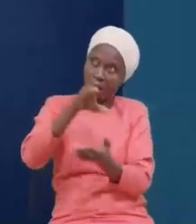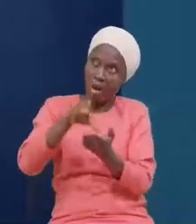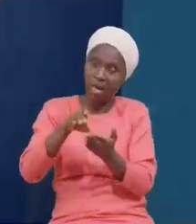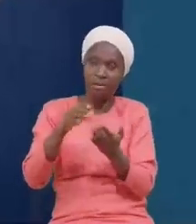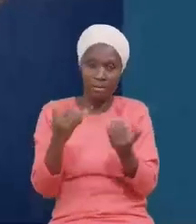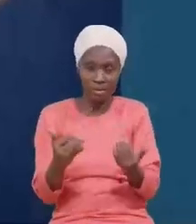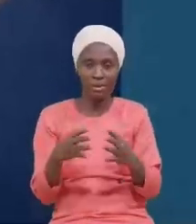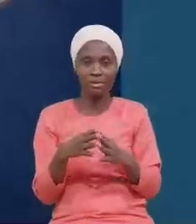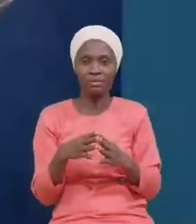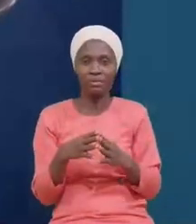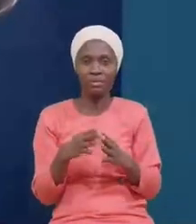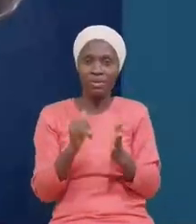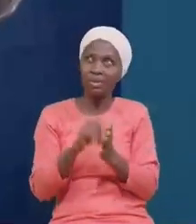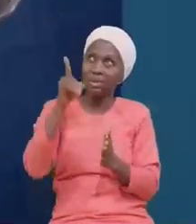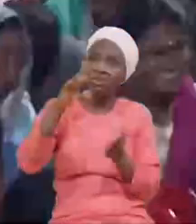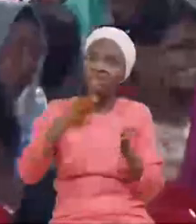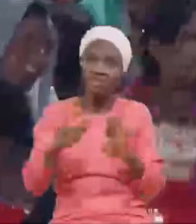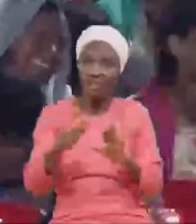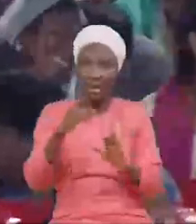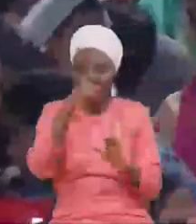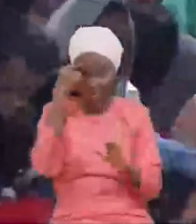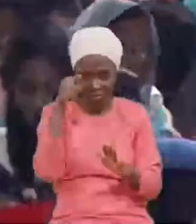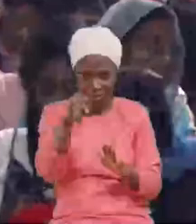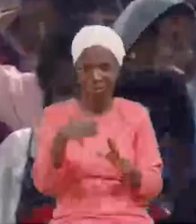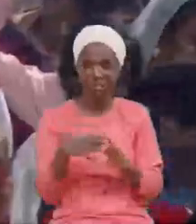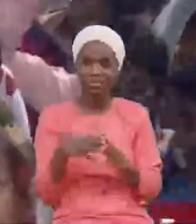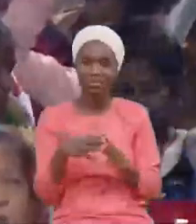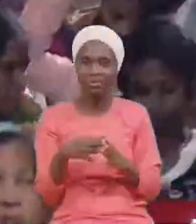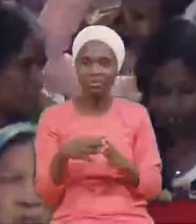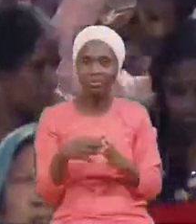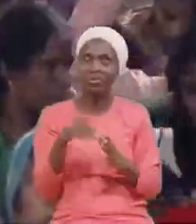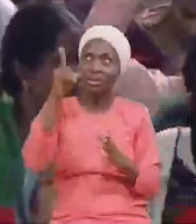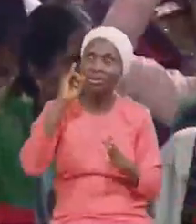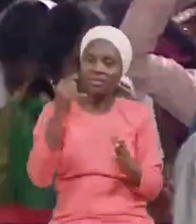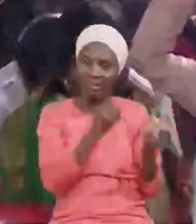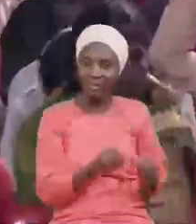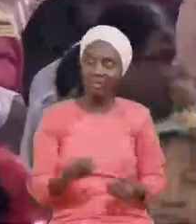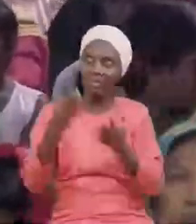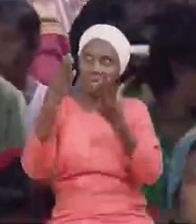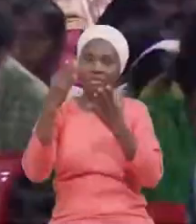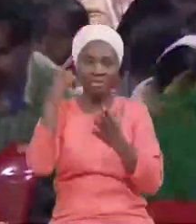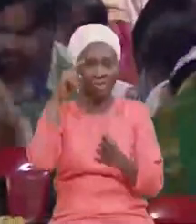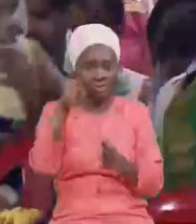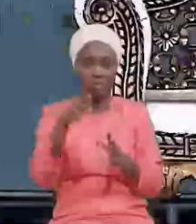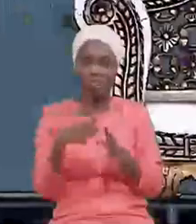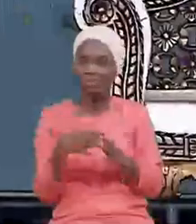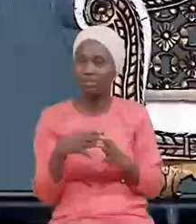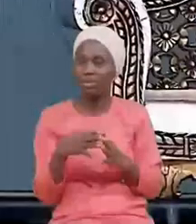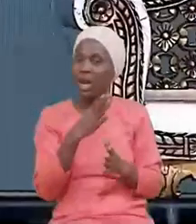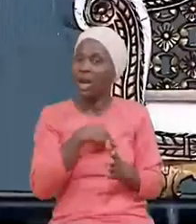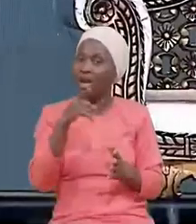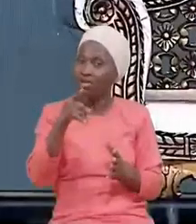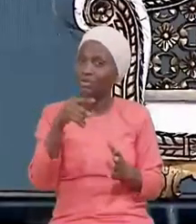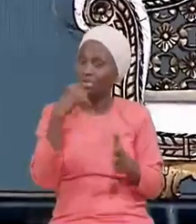Il est mort pour vous. Il s'est sacrifié pour vous. et vous dites, je crois,